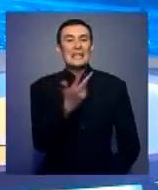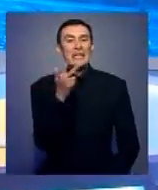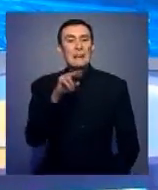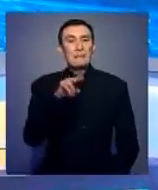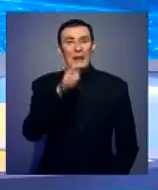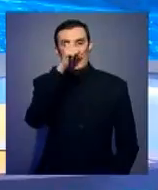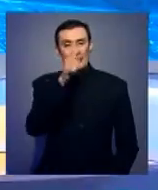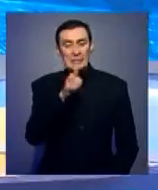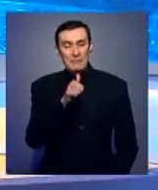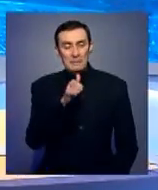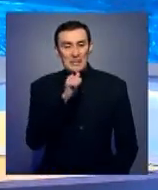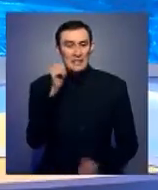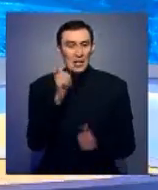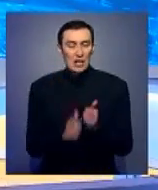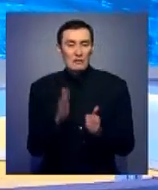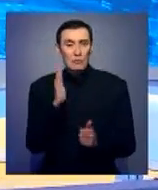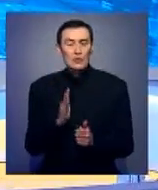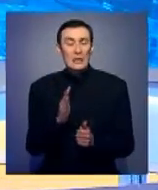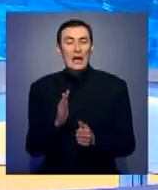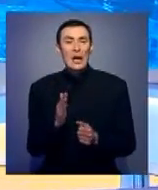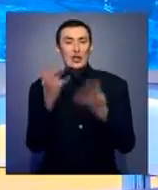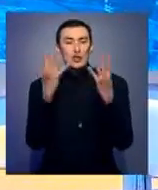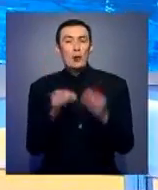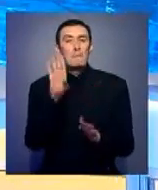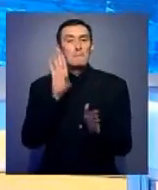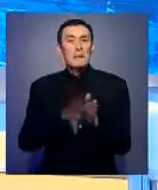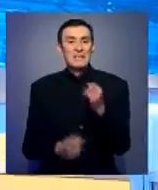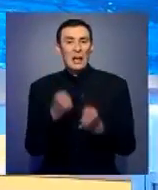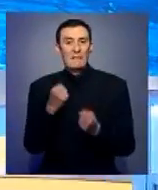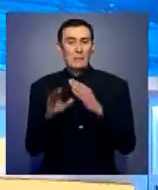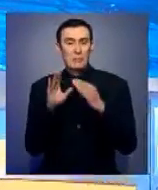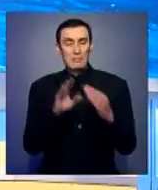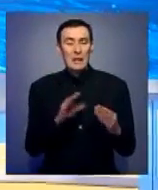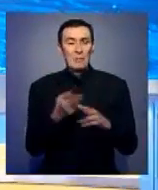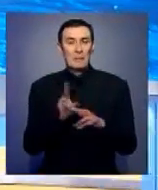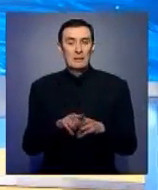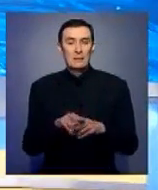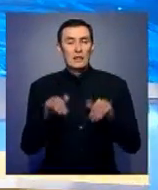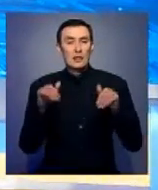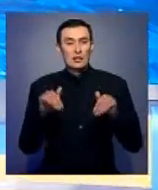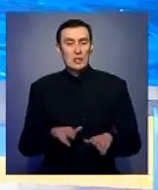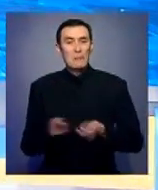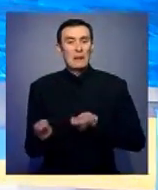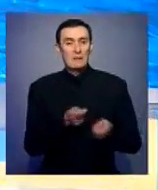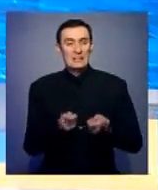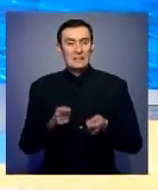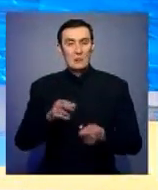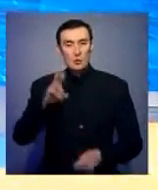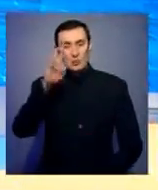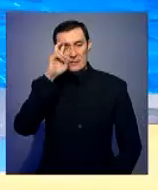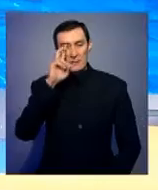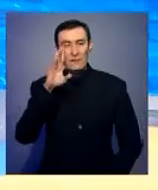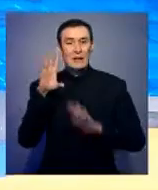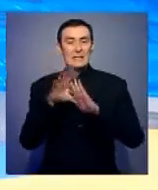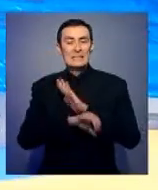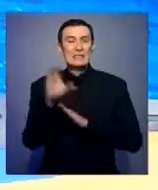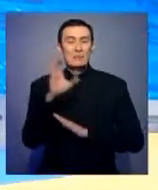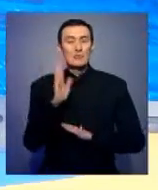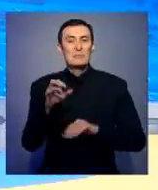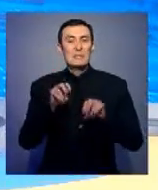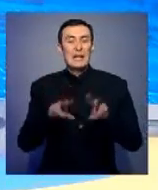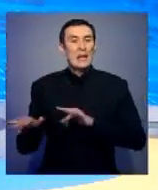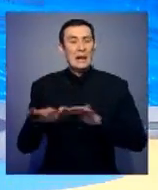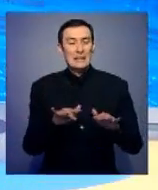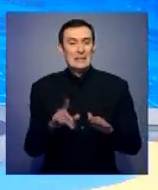пятница месяца станет днем без автомобиля. Резолюцию об этом приняло правительство страны. В конце сентября пройдет специальная акция,